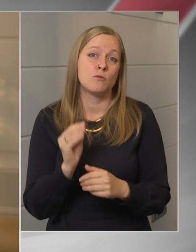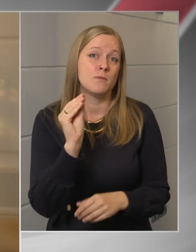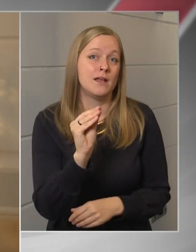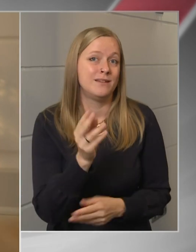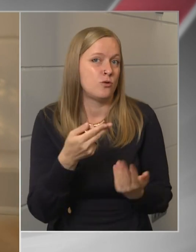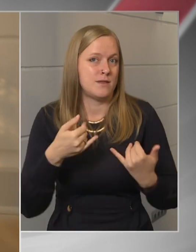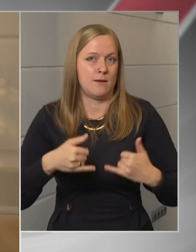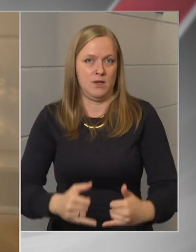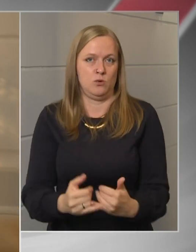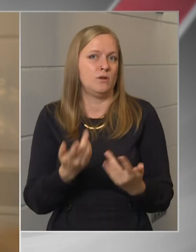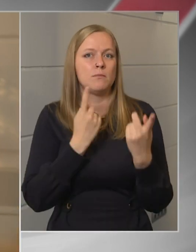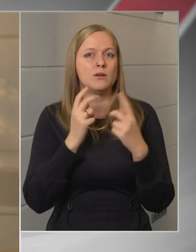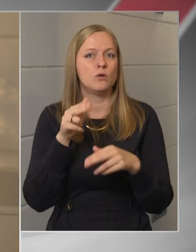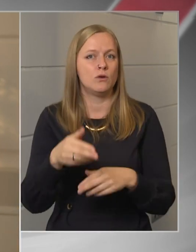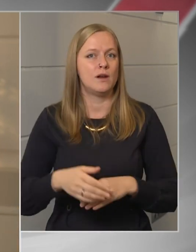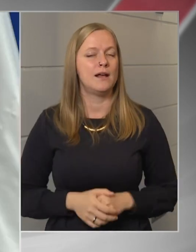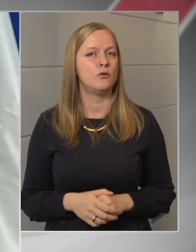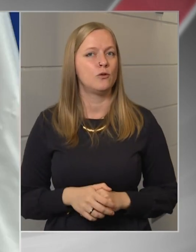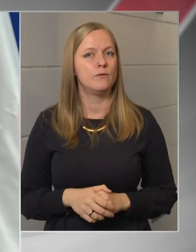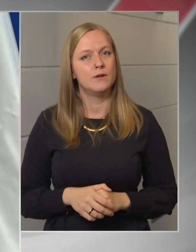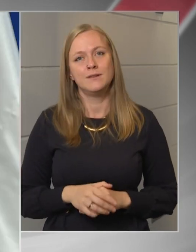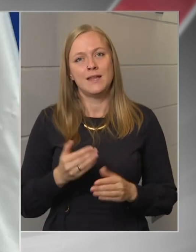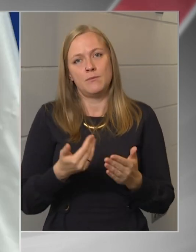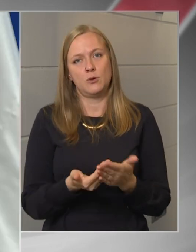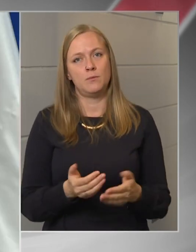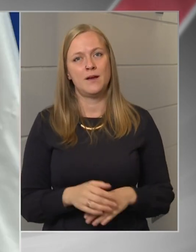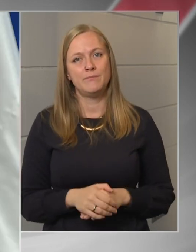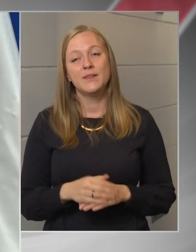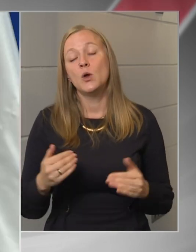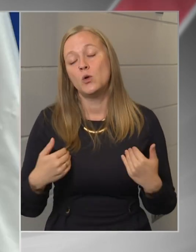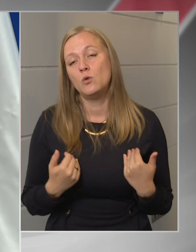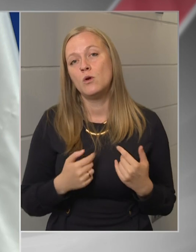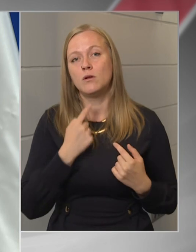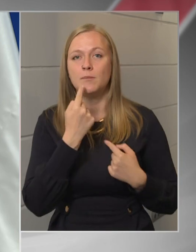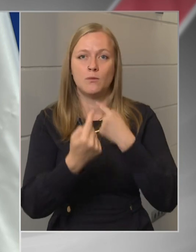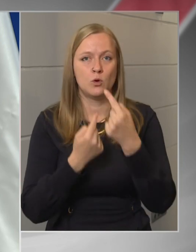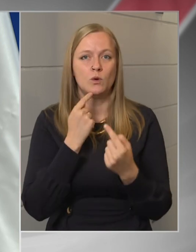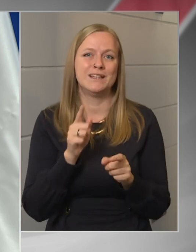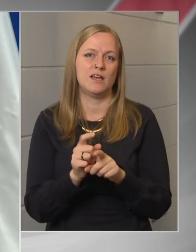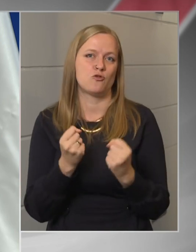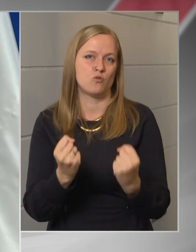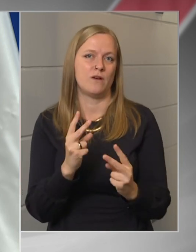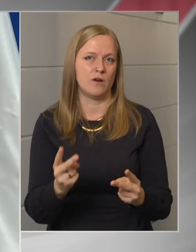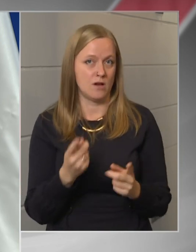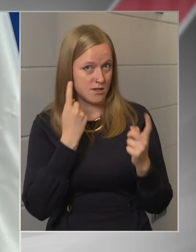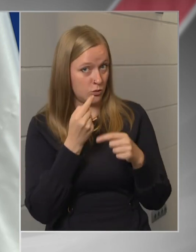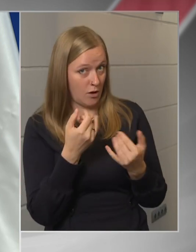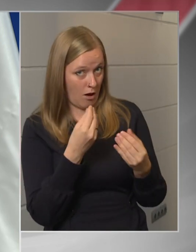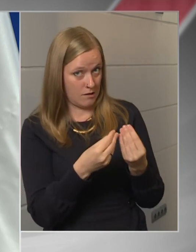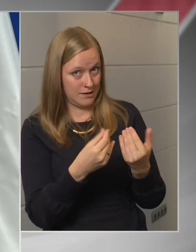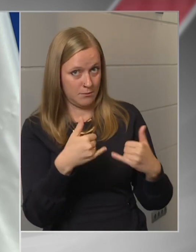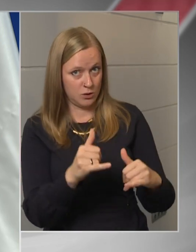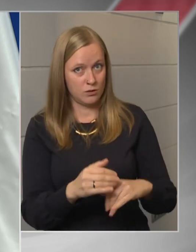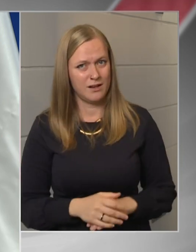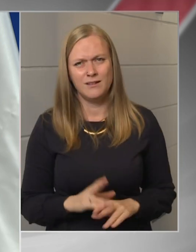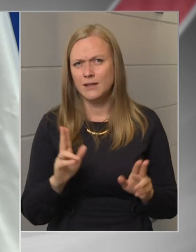indulnak el. Mit gondol erről? Örülök, hogy a szavaimnak ilyen súlya van. Azt gondolja, hogy azért nem indultak el? Nem